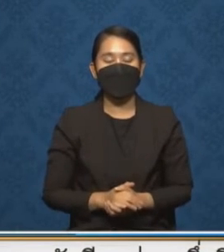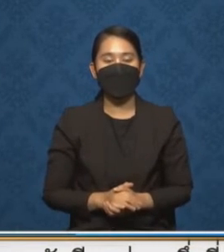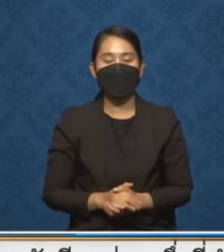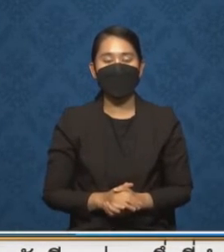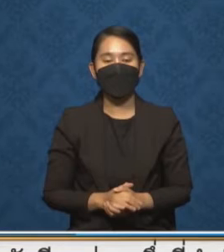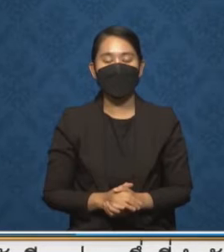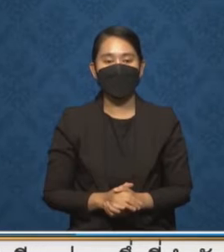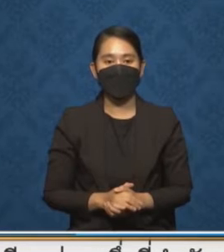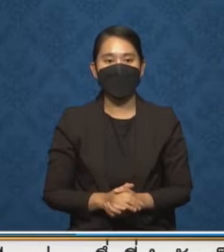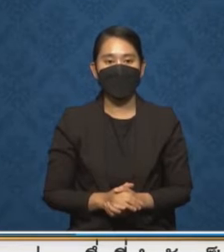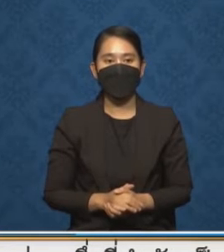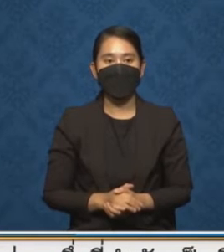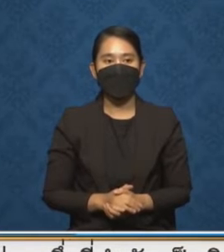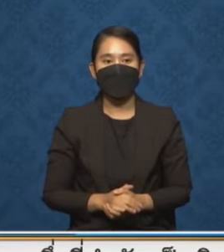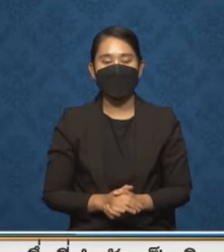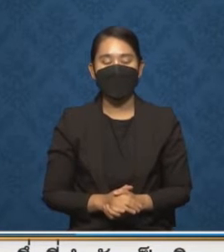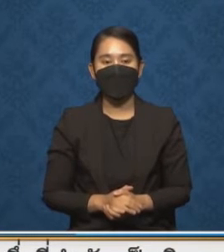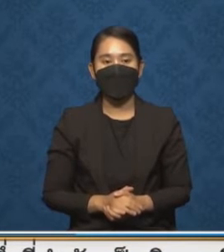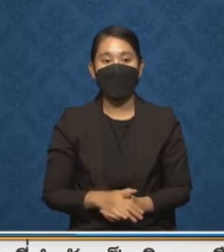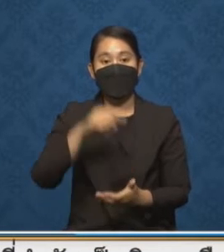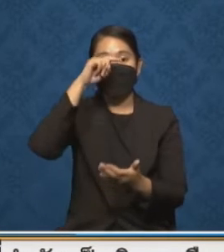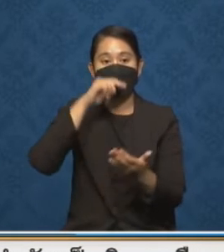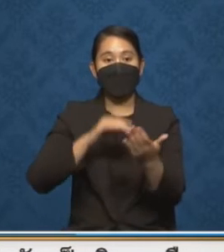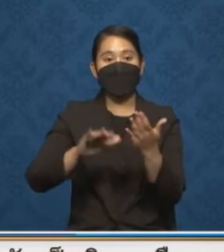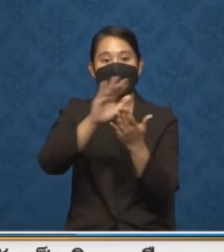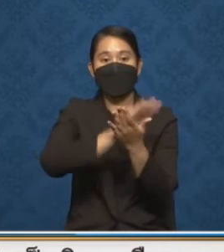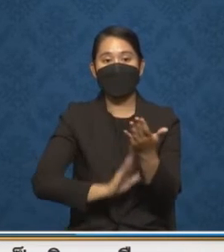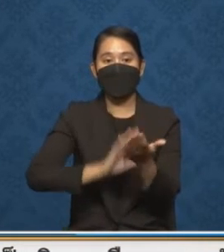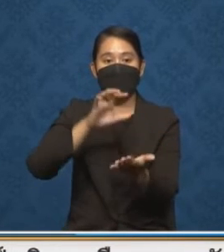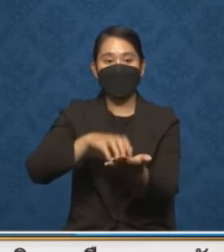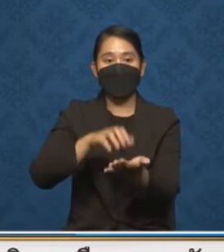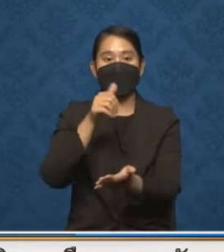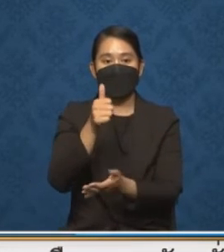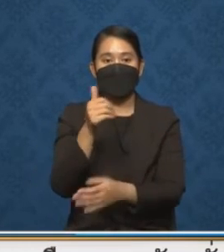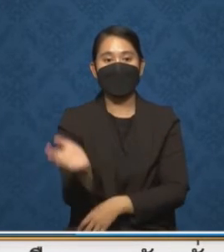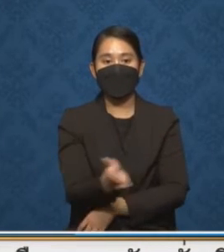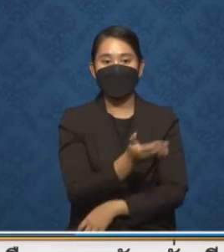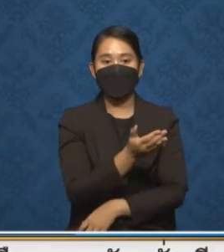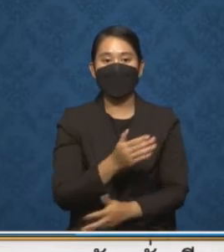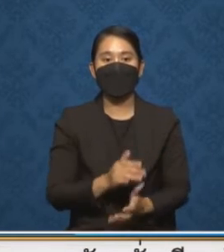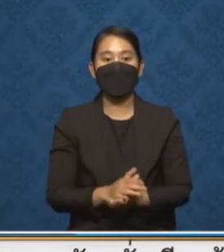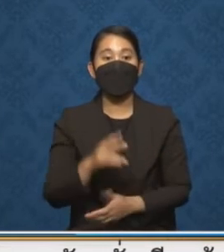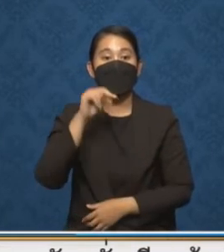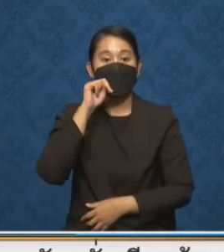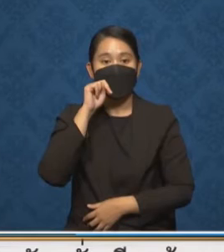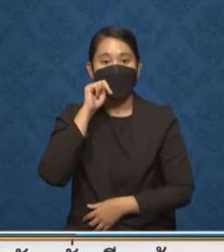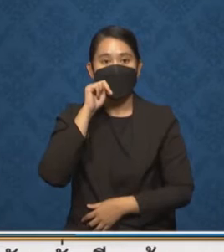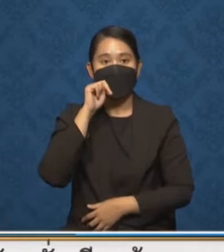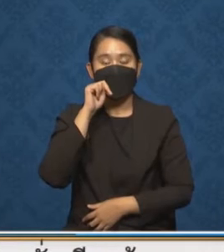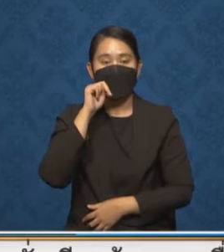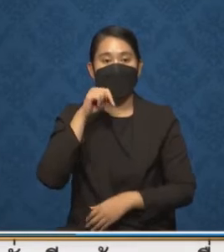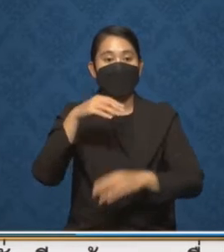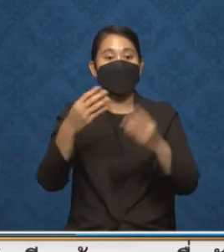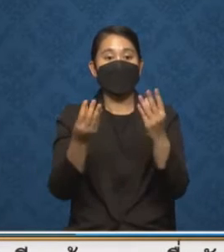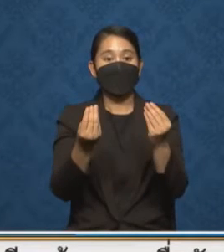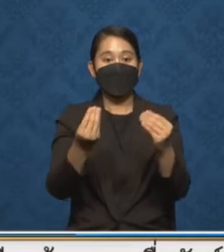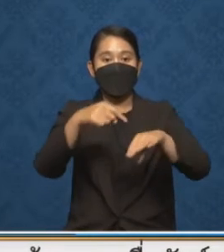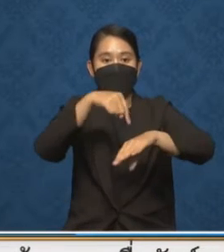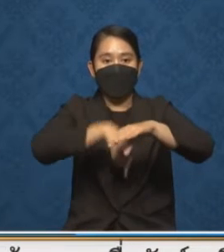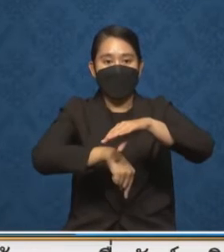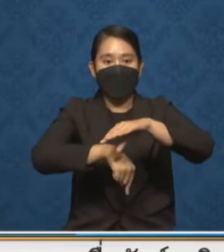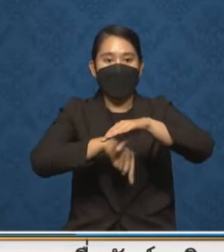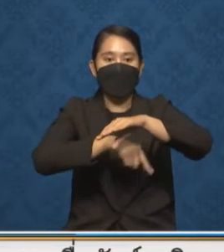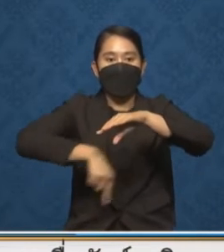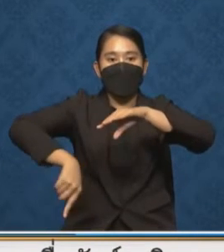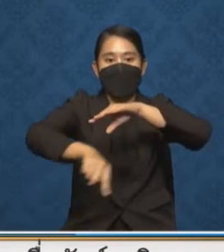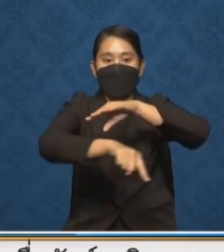ประเทศไทยเราโชคดแล้เกิน สลายต่อไปครับที่มีน้ำบาดาล จำนวมหาศ